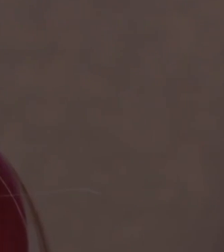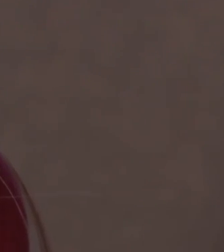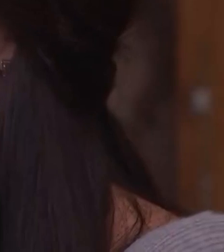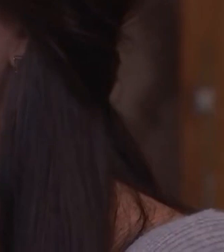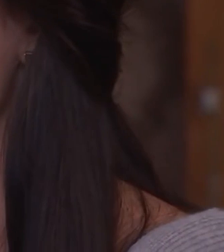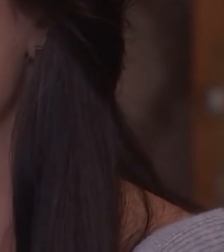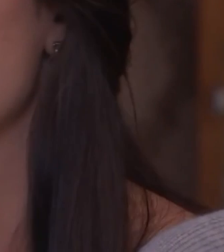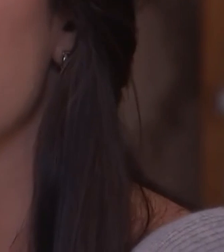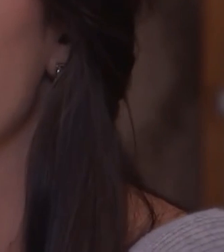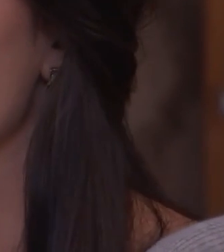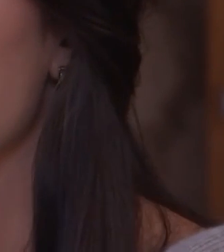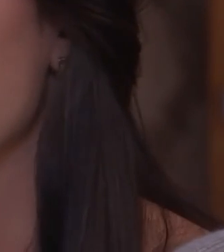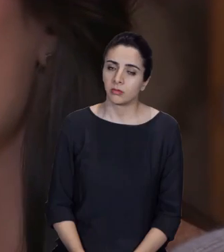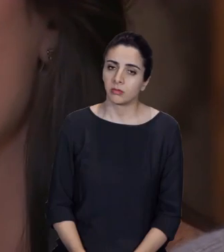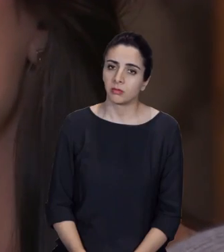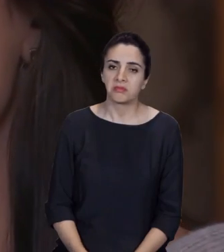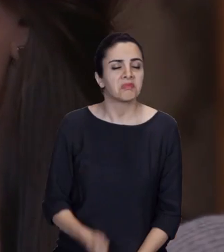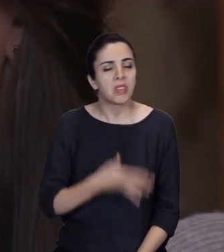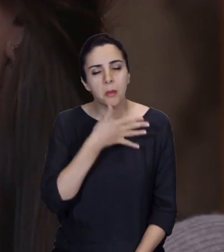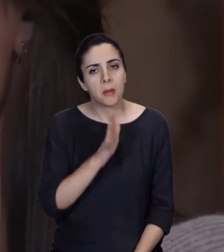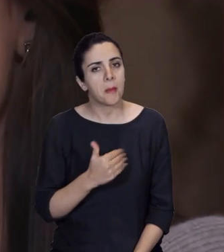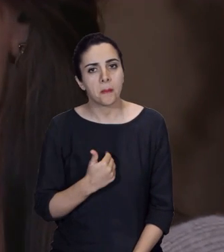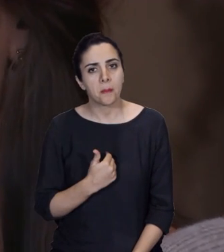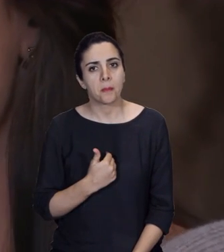Dik dik gözlerine bakıyor. Bilmem.